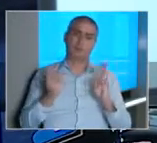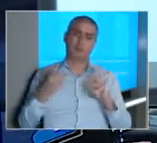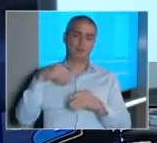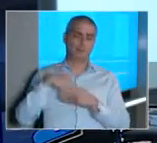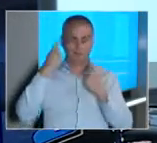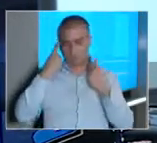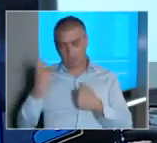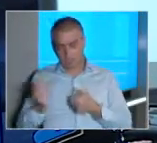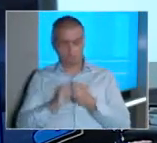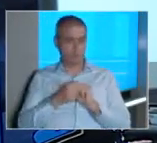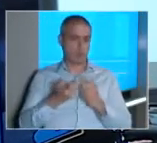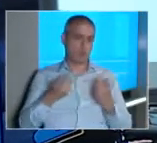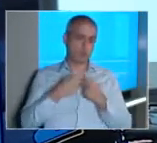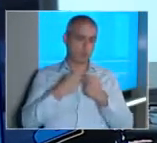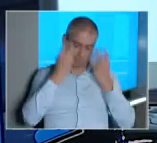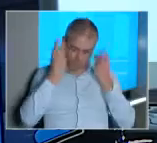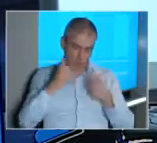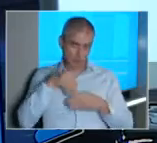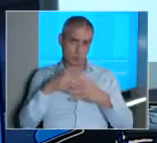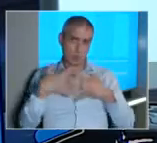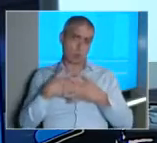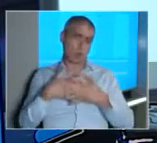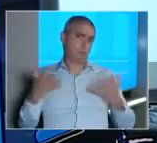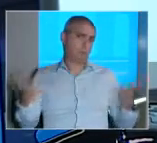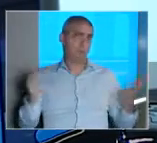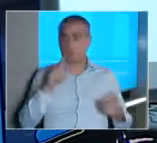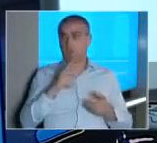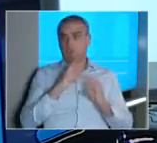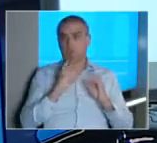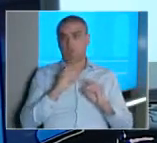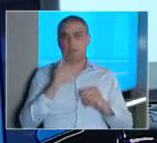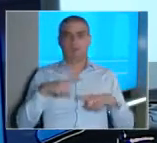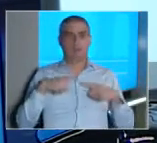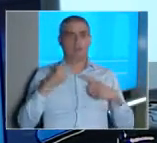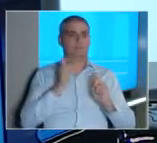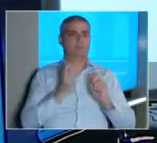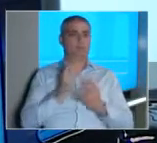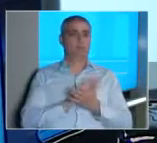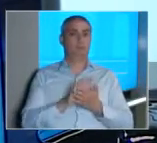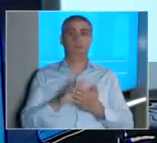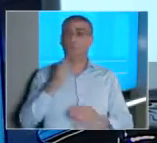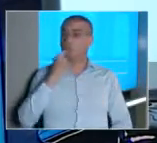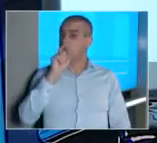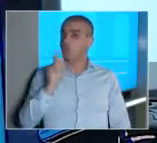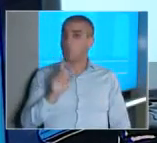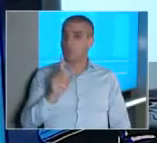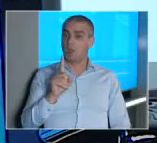מצביעים חרדים או של שותפות חרדיות בקואליציה. יכול להיות שזו המתכונת לעשות פה חיים אזרחים יותר פשוטים? יכול להיות,